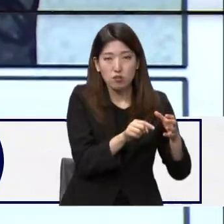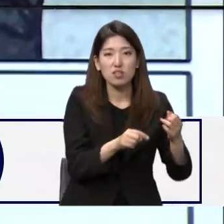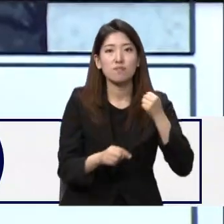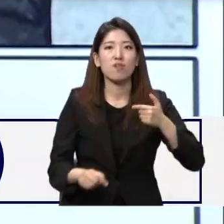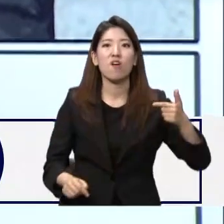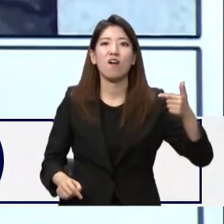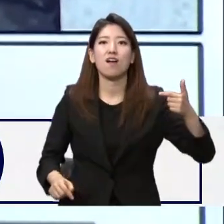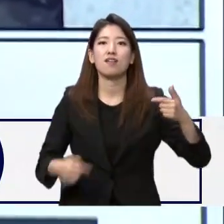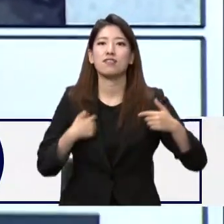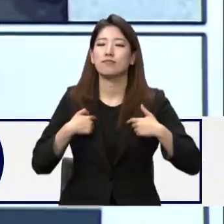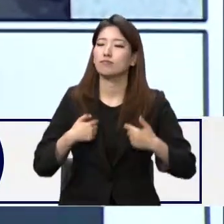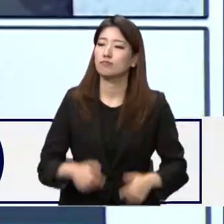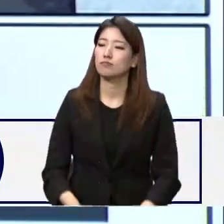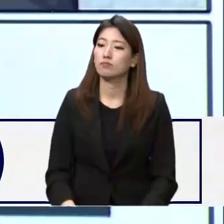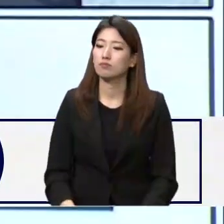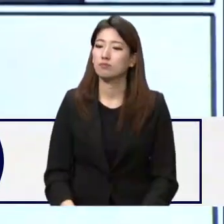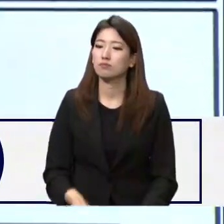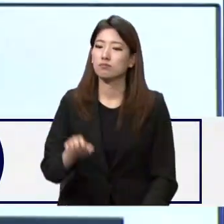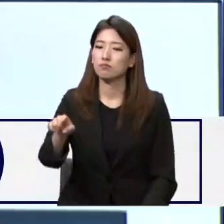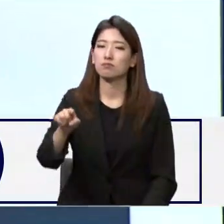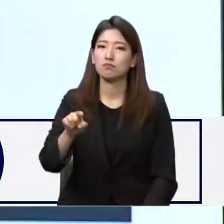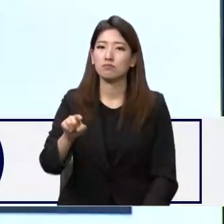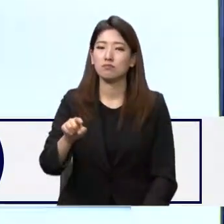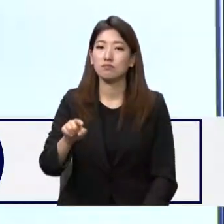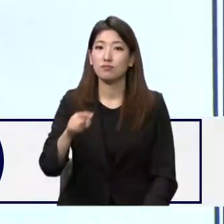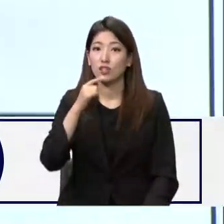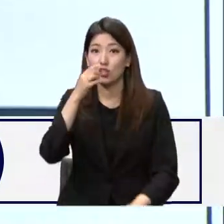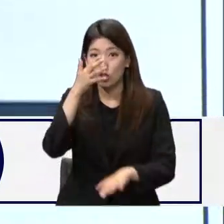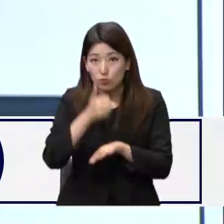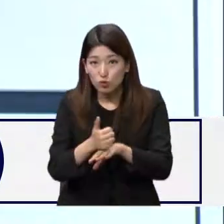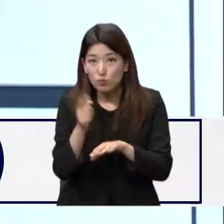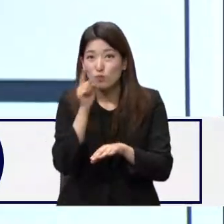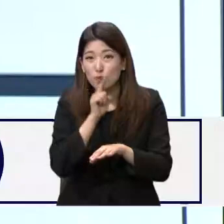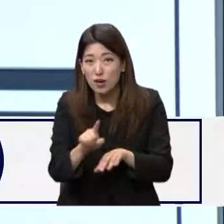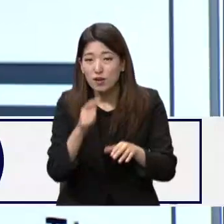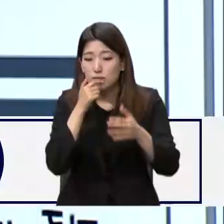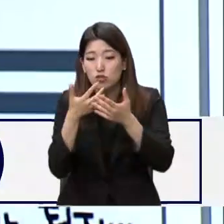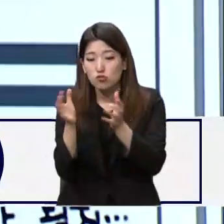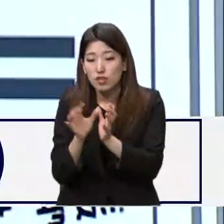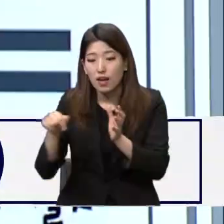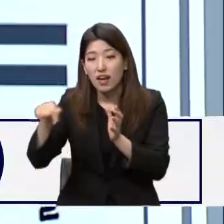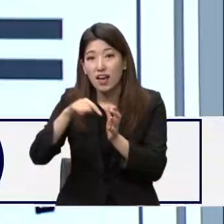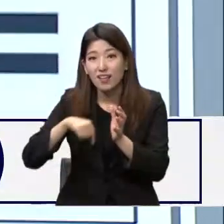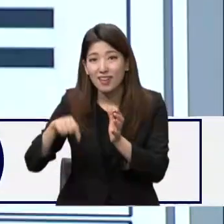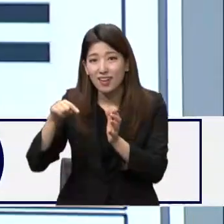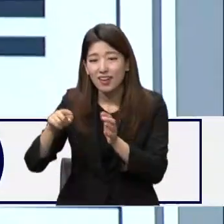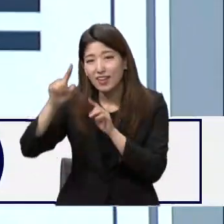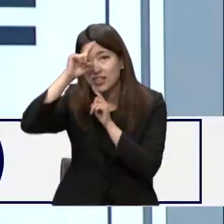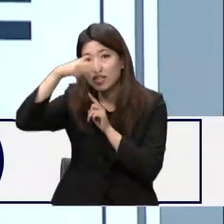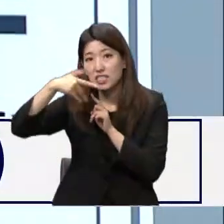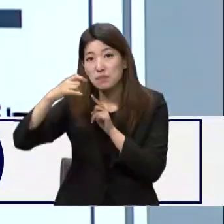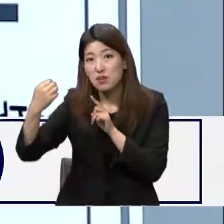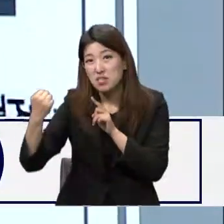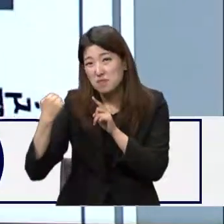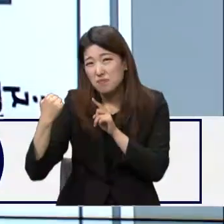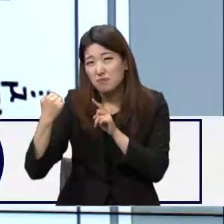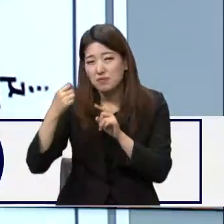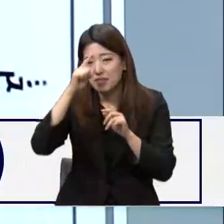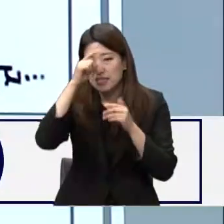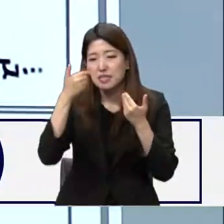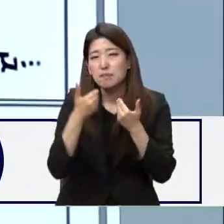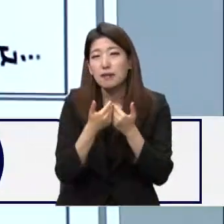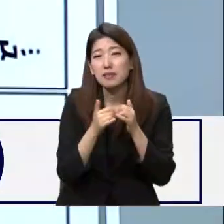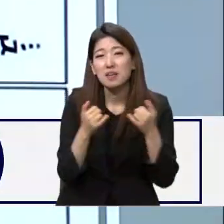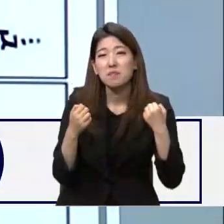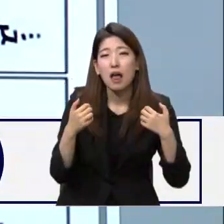상당히 이제 민주당에서의 어떤 그런 어떤 세력 싸움이 본격화가 되면은 여러 가지 큰 좀 혼란했던 원인은